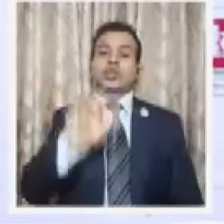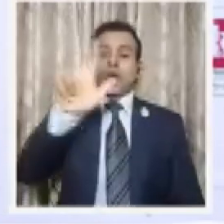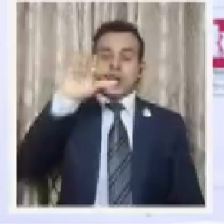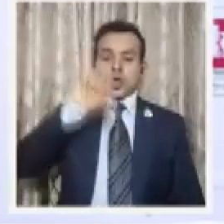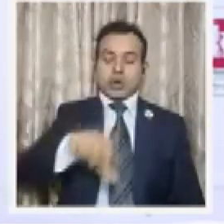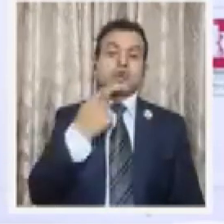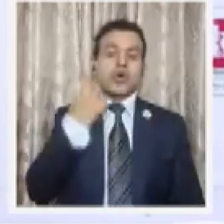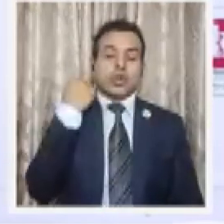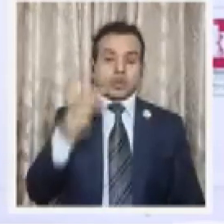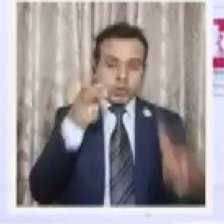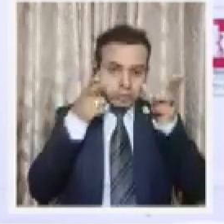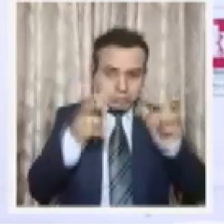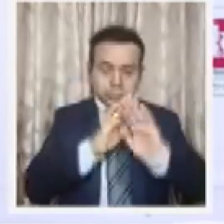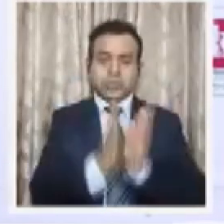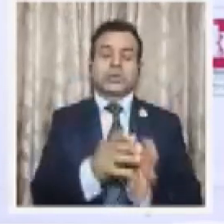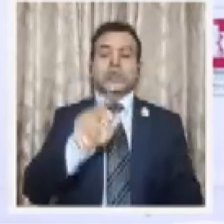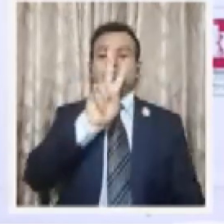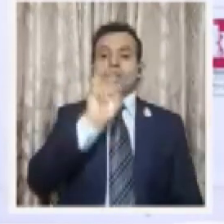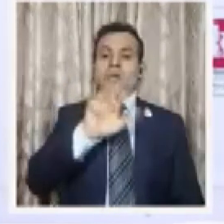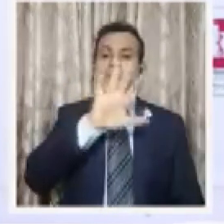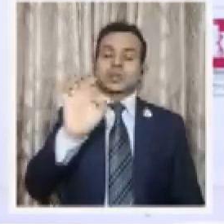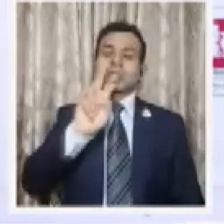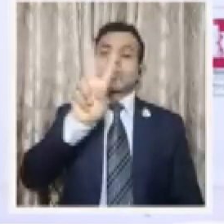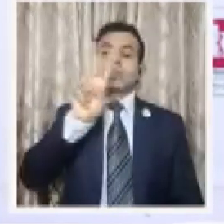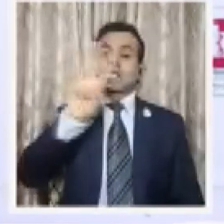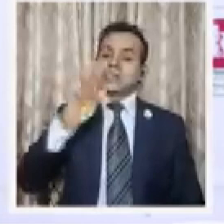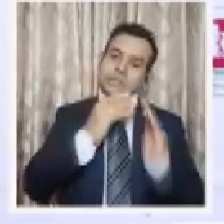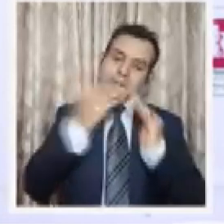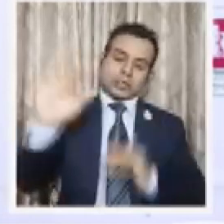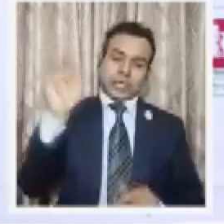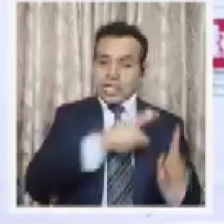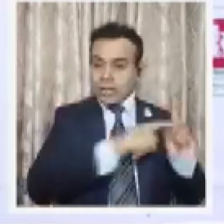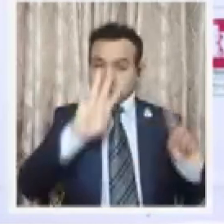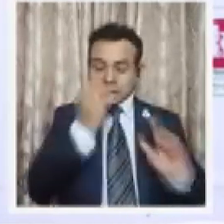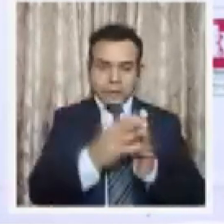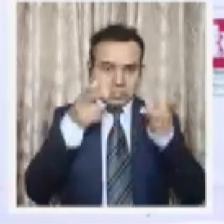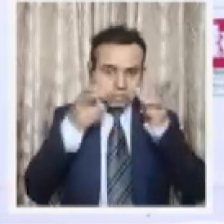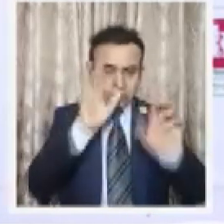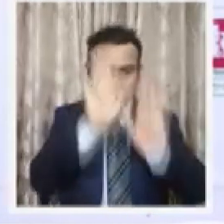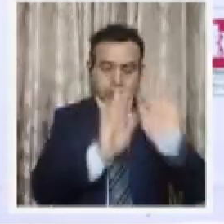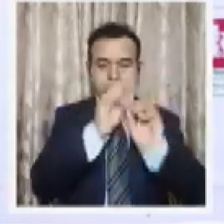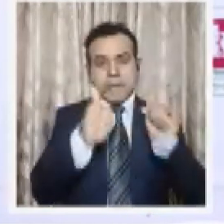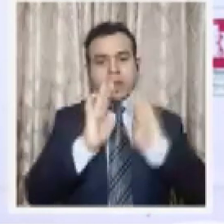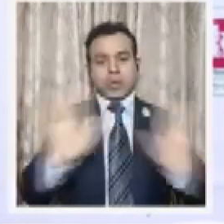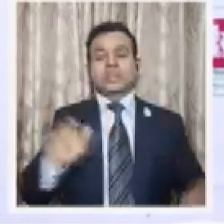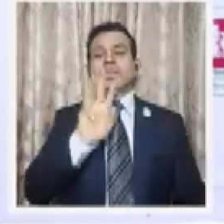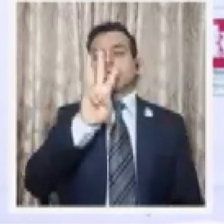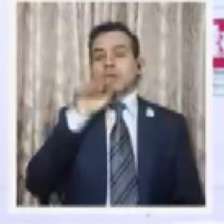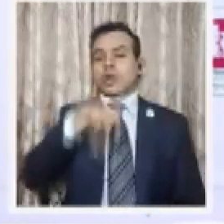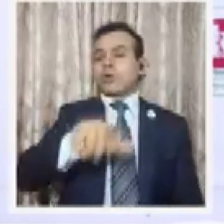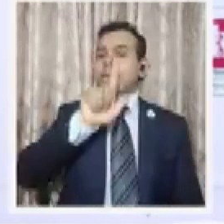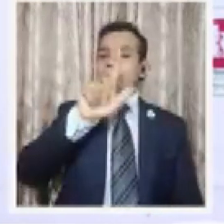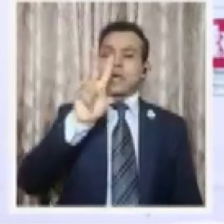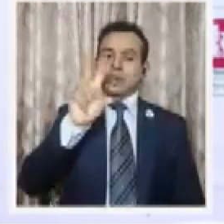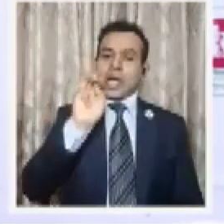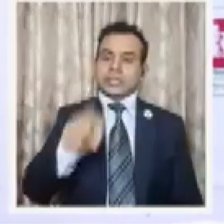429,89 জন। গত 24 ঘন্টায় কোয়ারেন্টাইন থেকে ছাড় পেয়েছেন 2,523 জন, এ পর্যন্ত ছাড় পেয়েছেন কোয়ারেন্টাইন